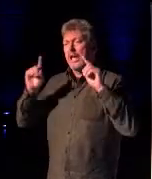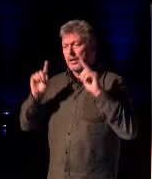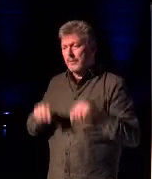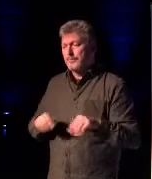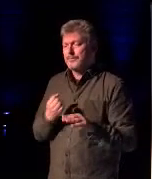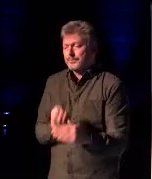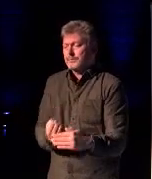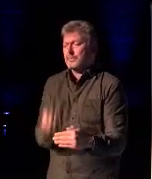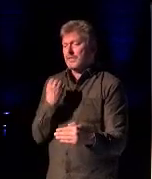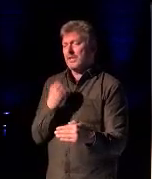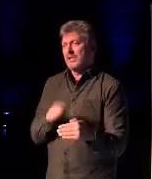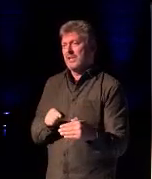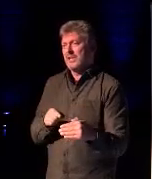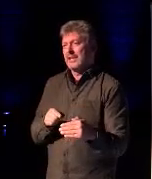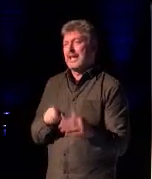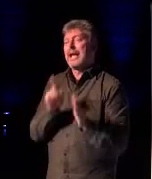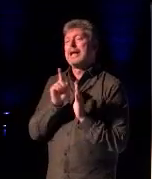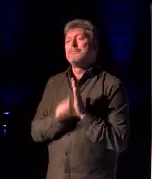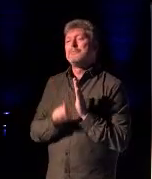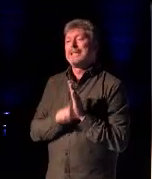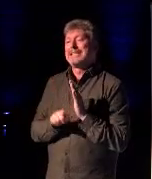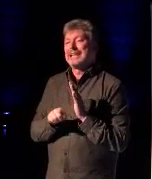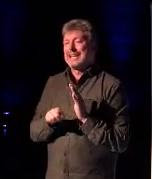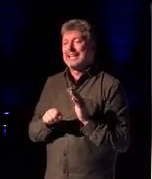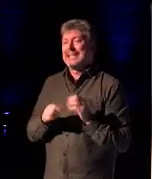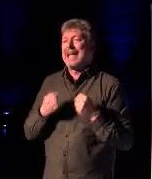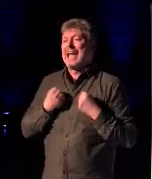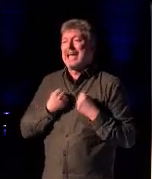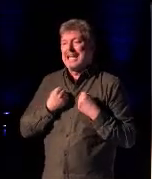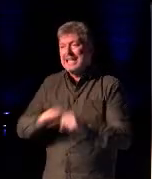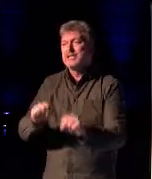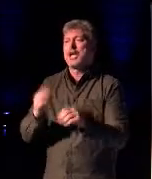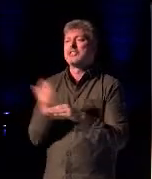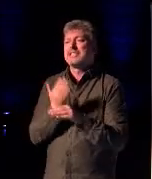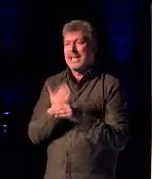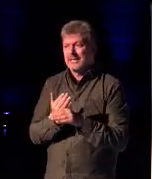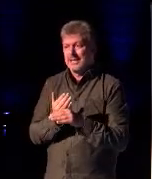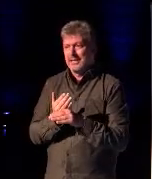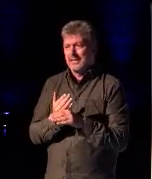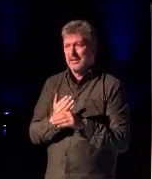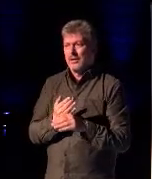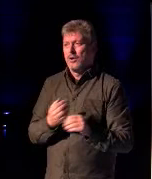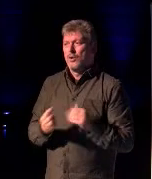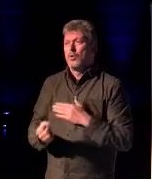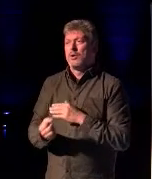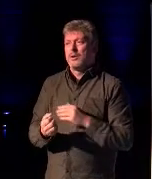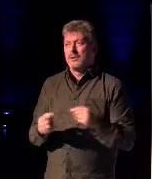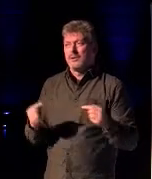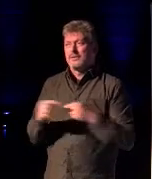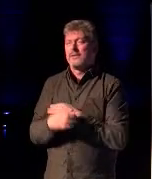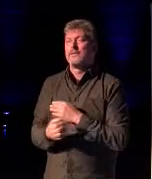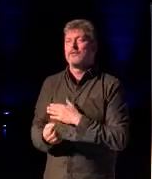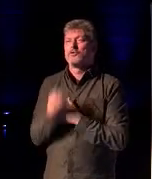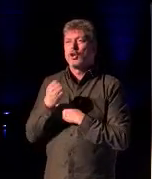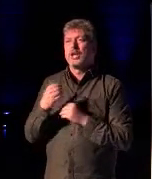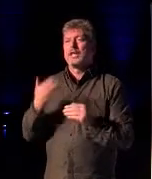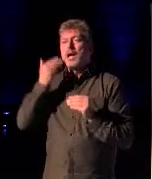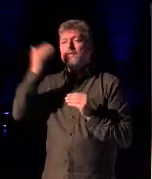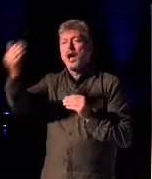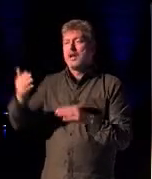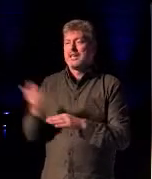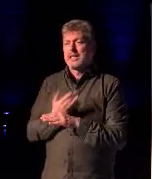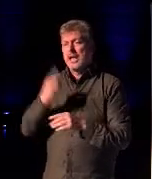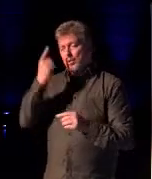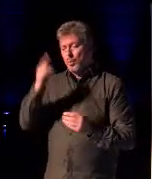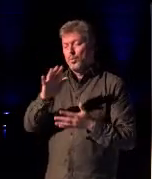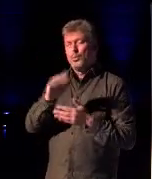på en måte styrke de midlertidige innsatstjenestene framfor å øke og styrke de varige tjenestene. Og jeg tror at i